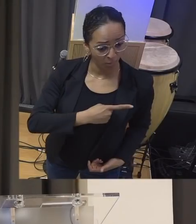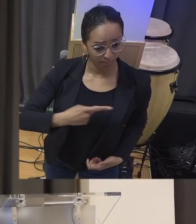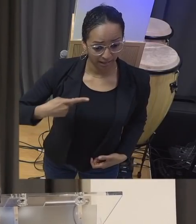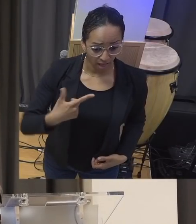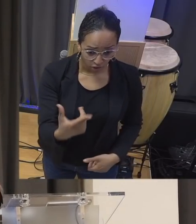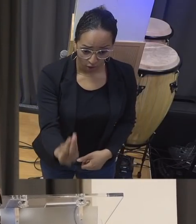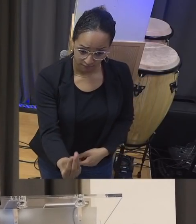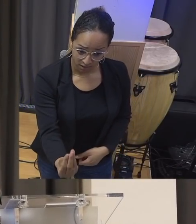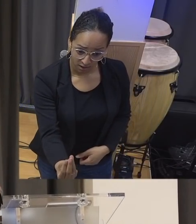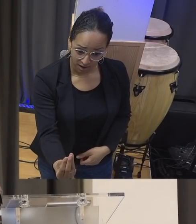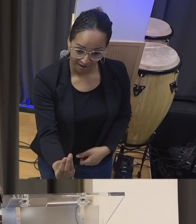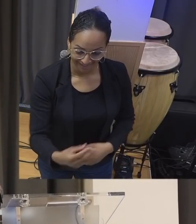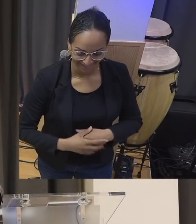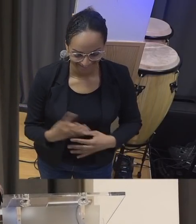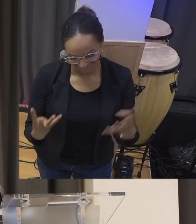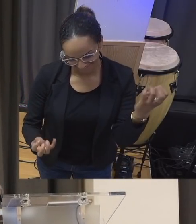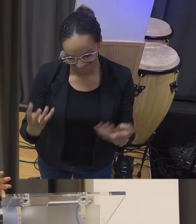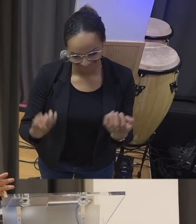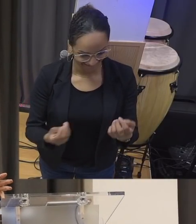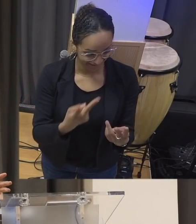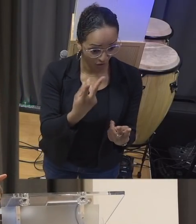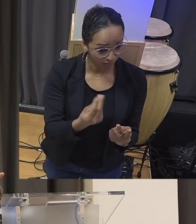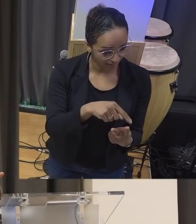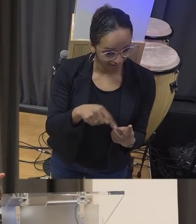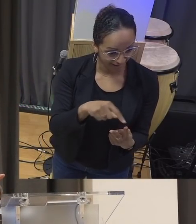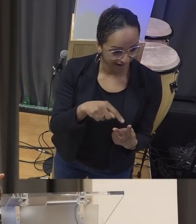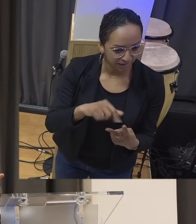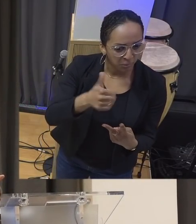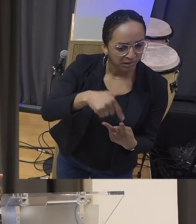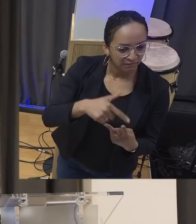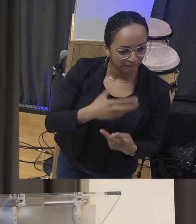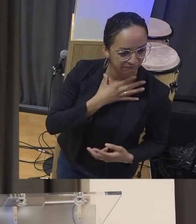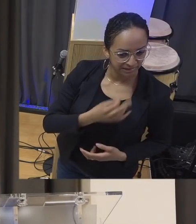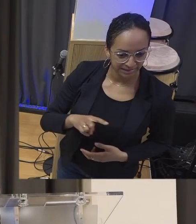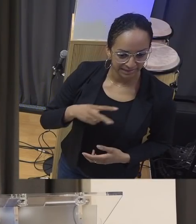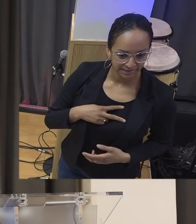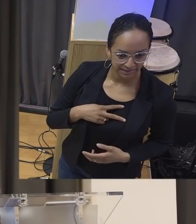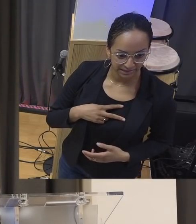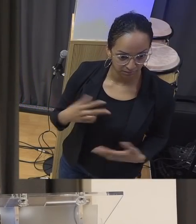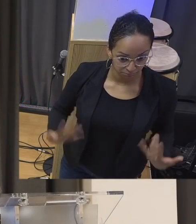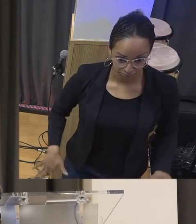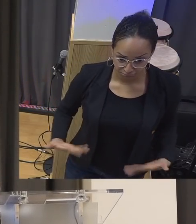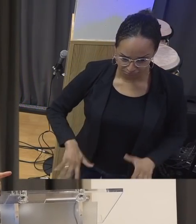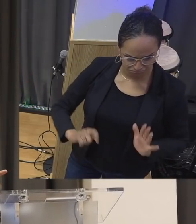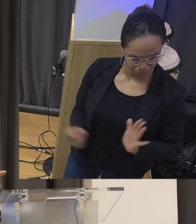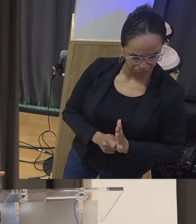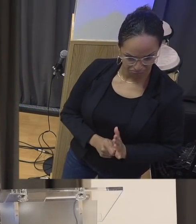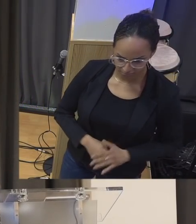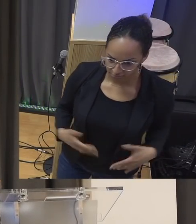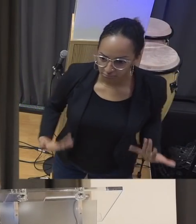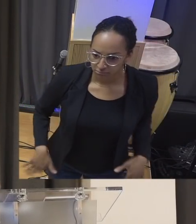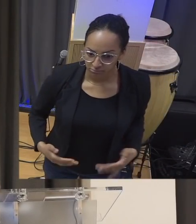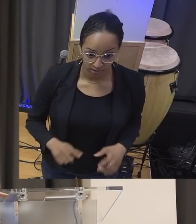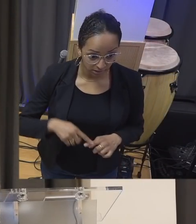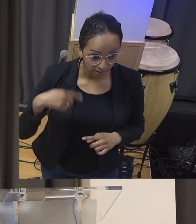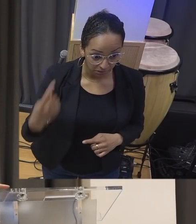puisque j'ai un garçon, mon Dieu. Mon fils, il est en Cagne. L'année prochaine, il va peut-être faire